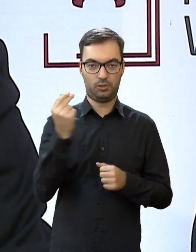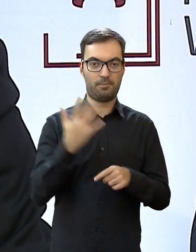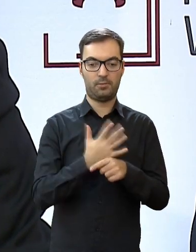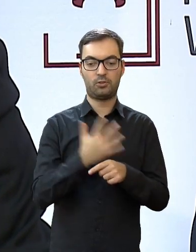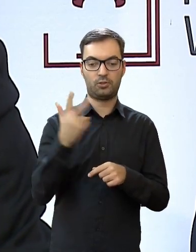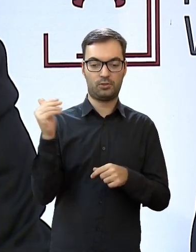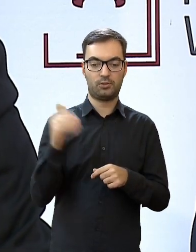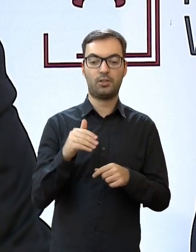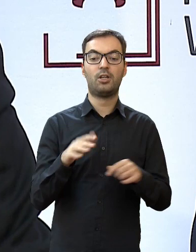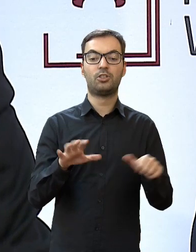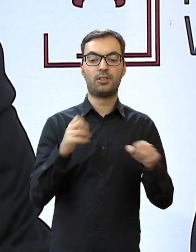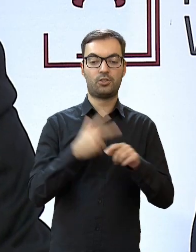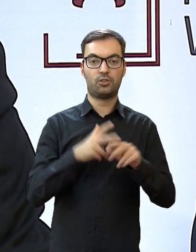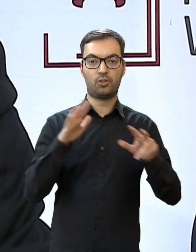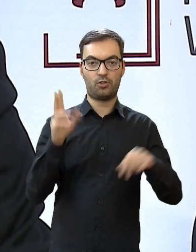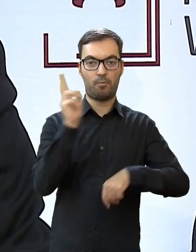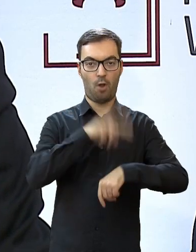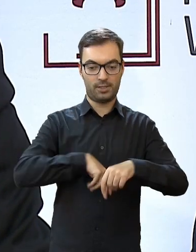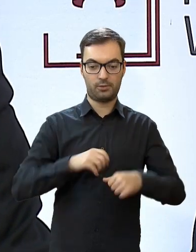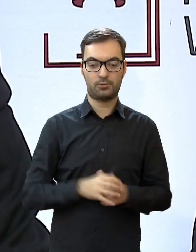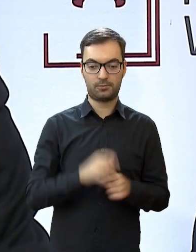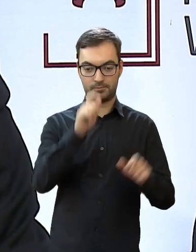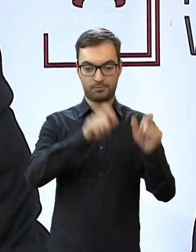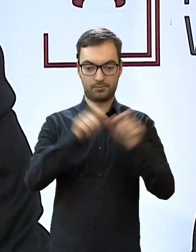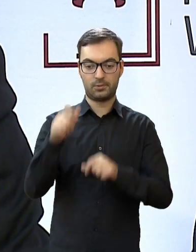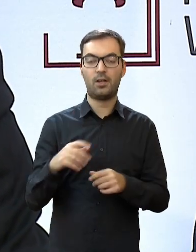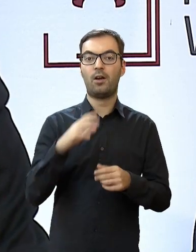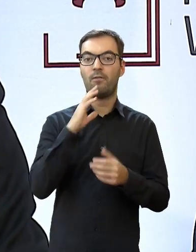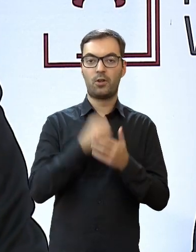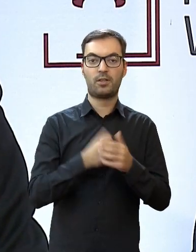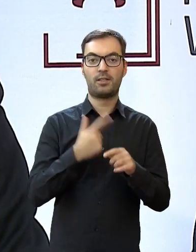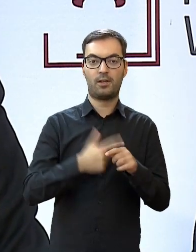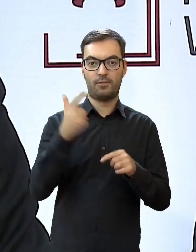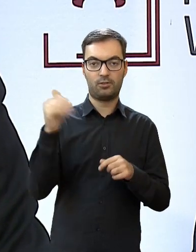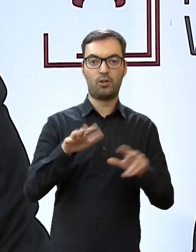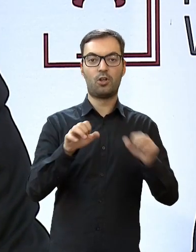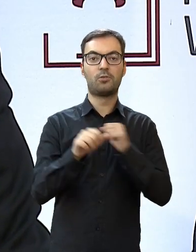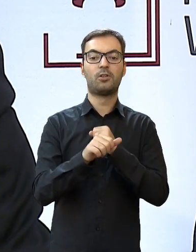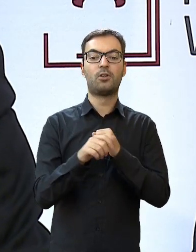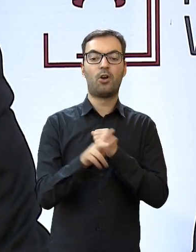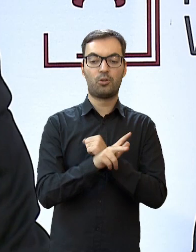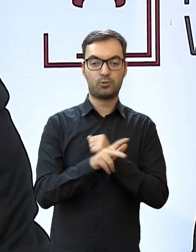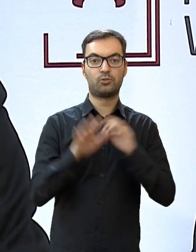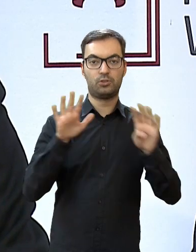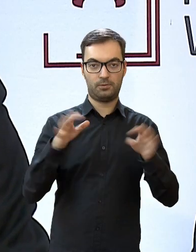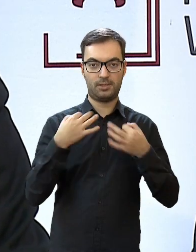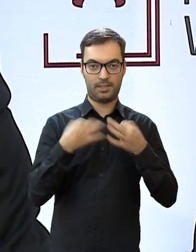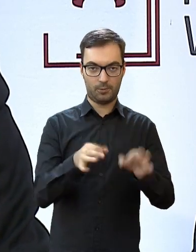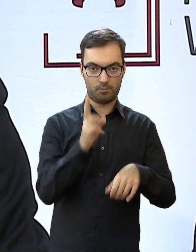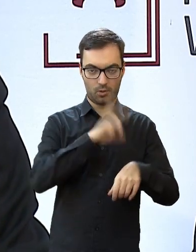638 funkcjonariuszy policji. Użyto 22 809 pojazdów policyjnych,